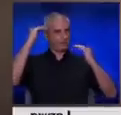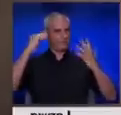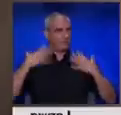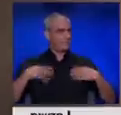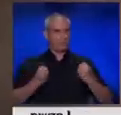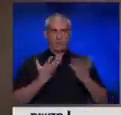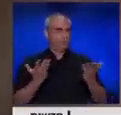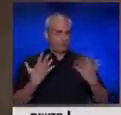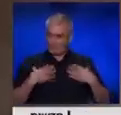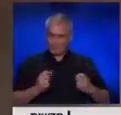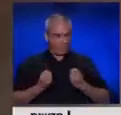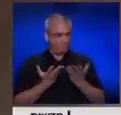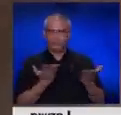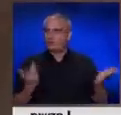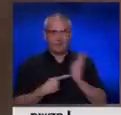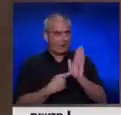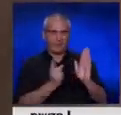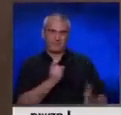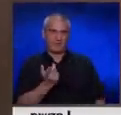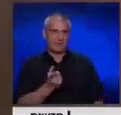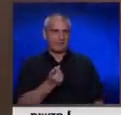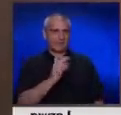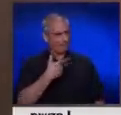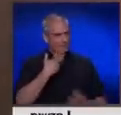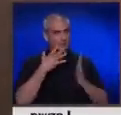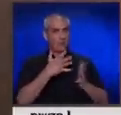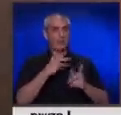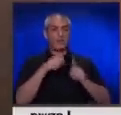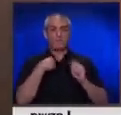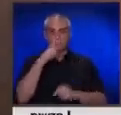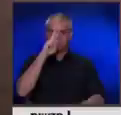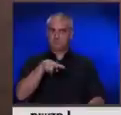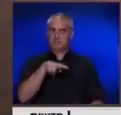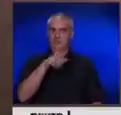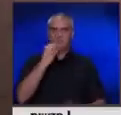להפרות, לגבורה. והגוף לא משדר, הוא משדר, נהיה בוטה.